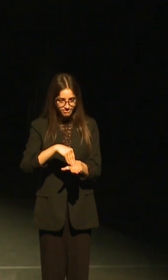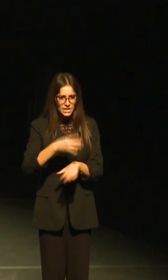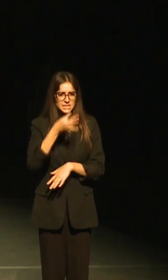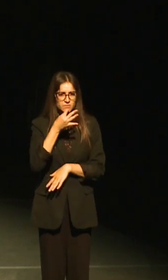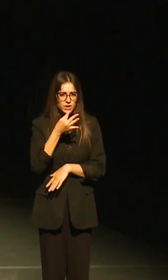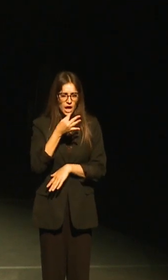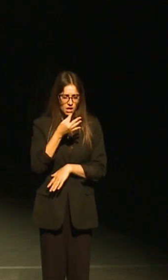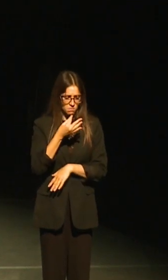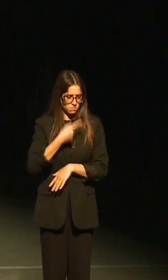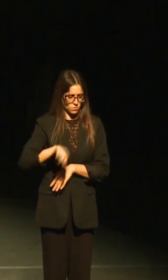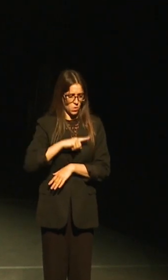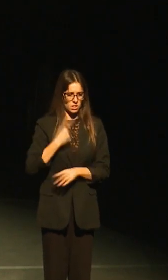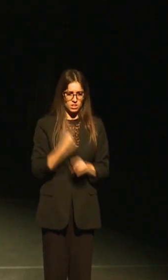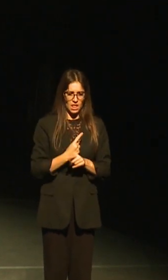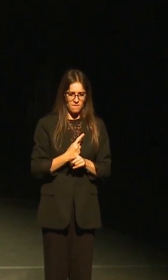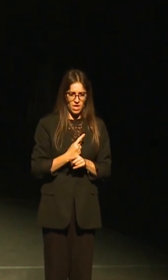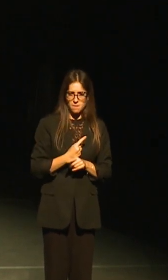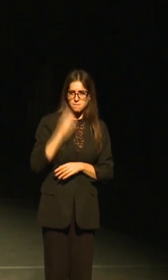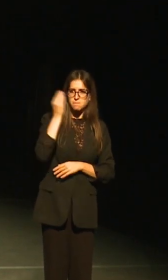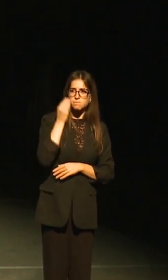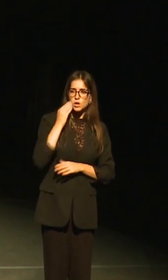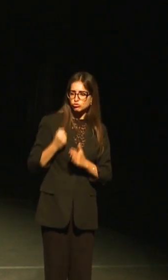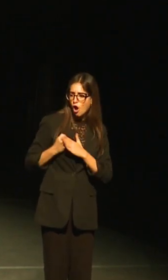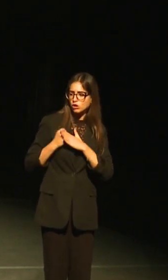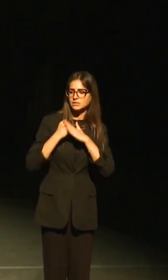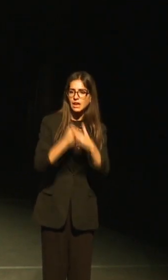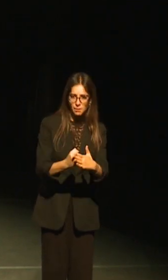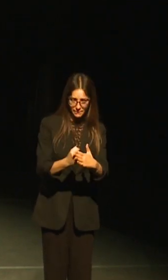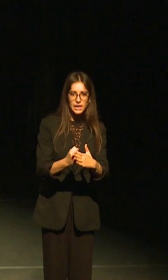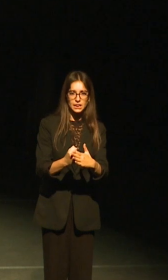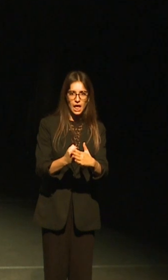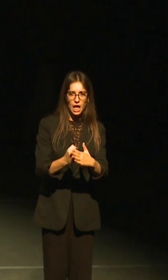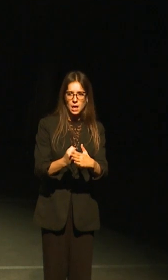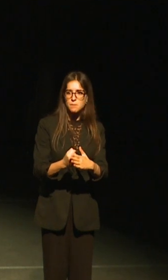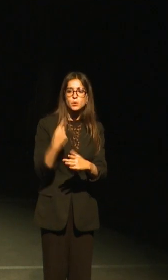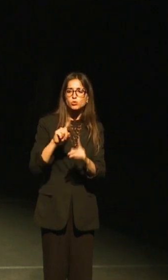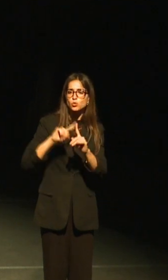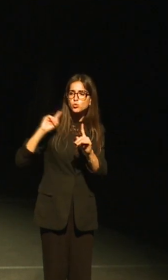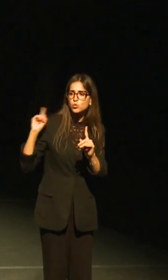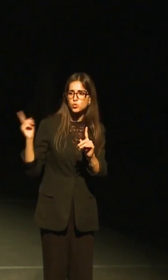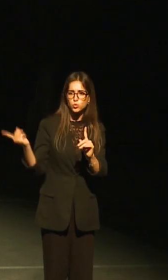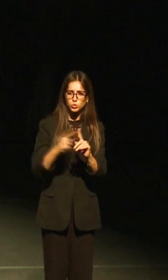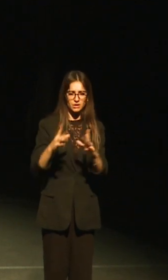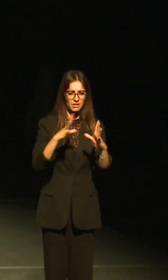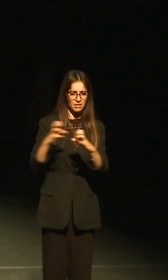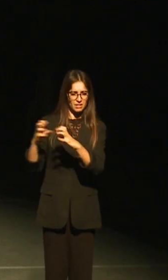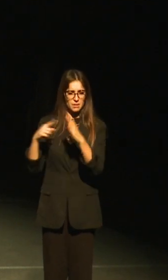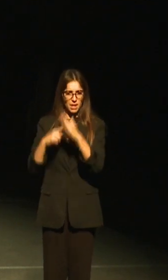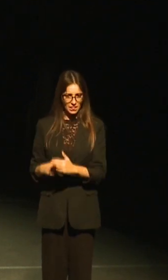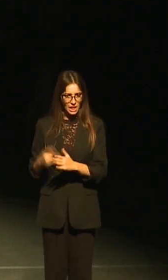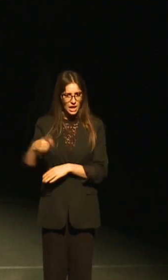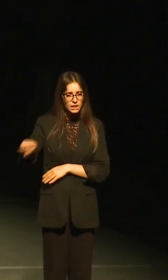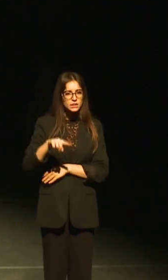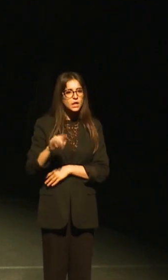noi ragioniamo in chiave di sostenibilità complessiva per tutti i portatori di interesse o noi non ragioniamo proprio